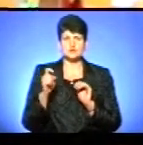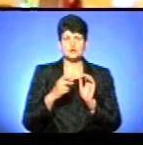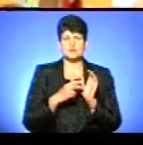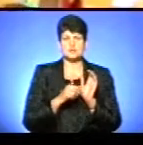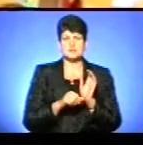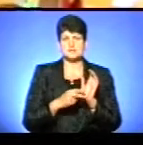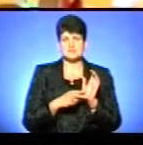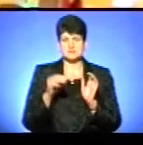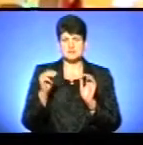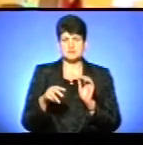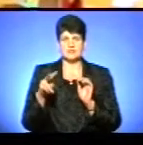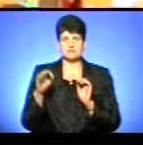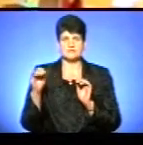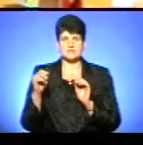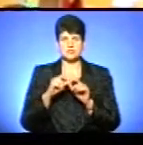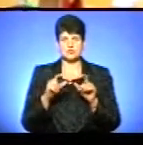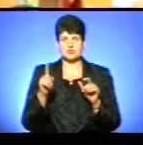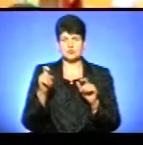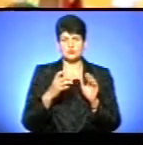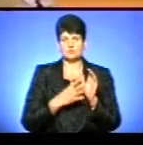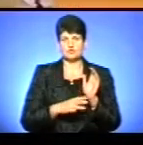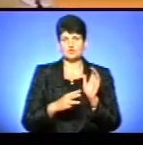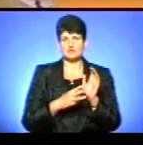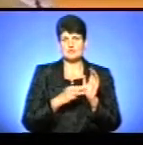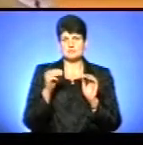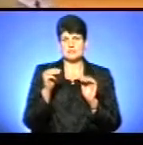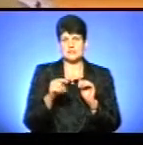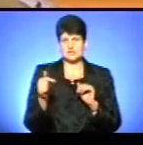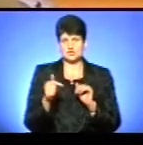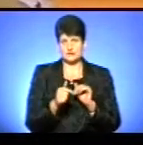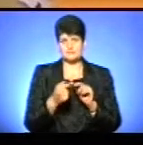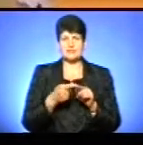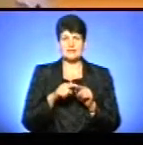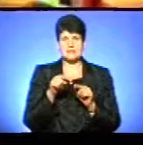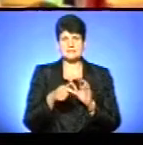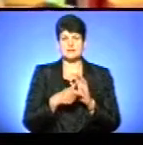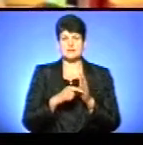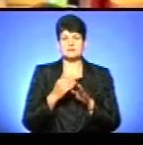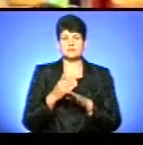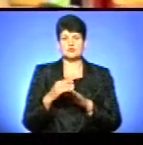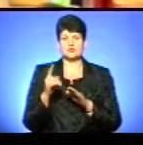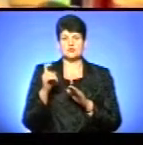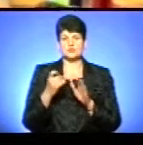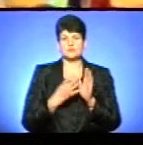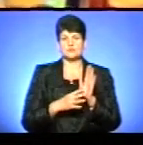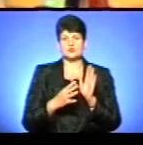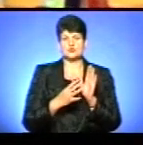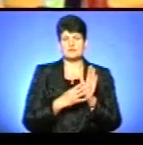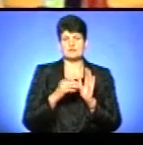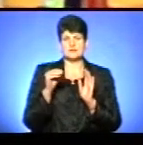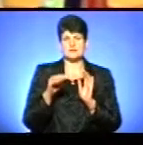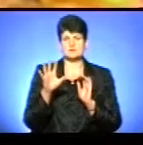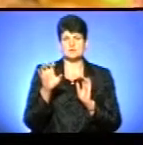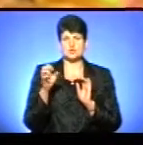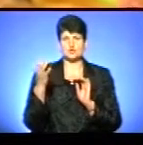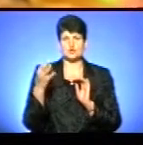тисяч, Ласковецька школа 198 тисяч. На цей клас виділилося 199 тисяч